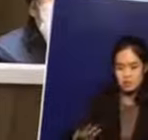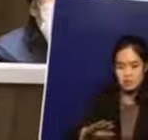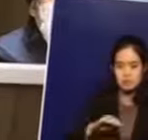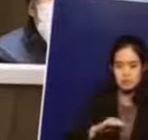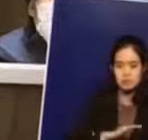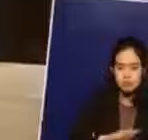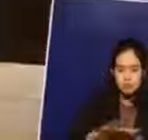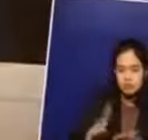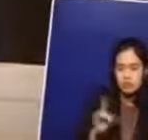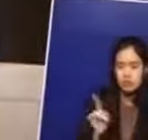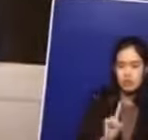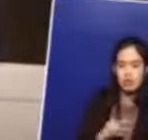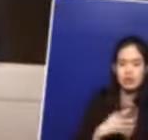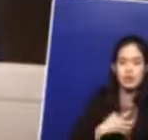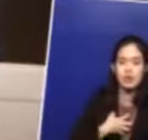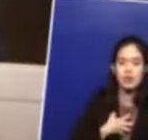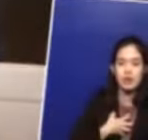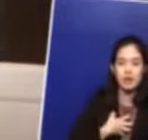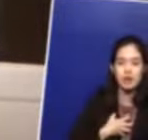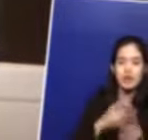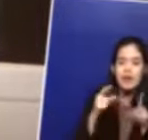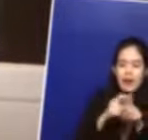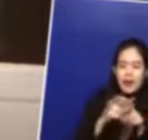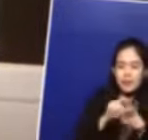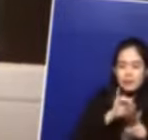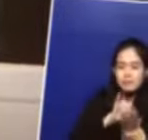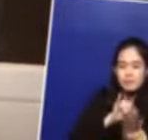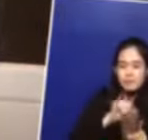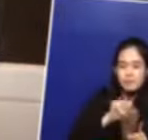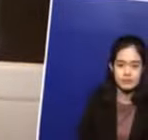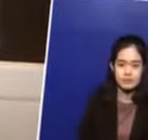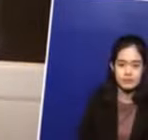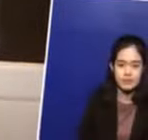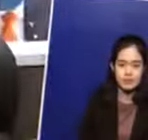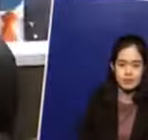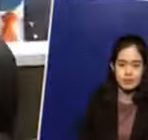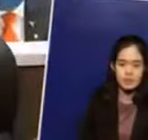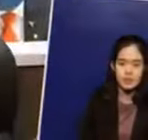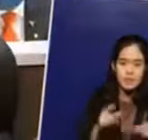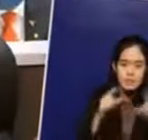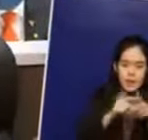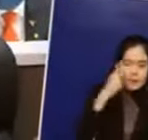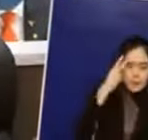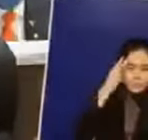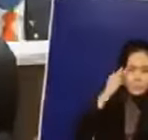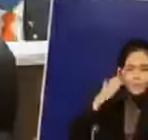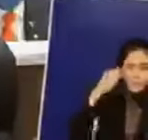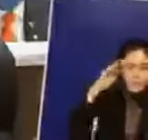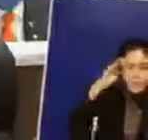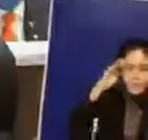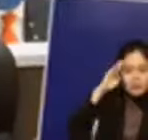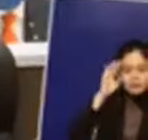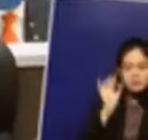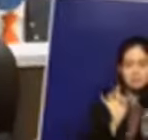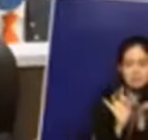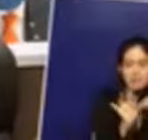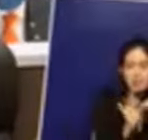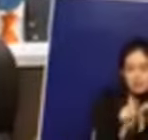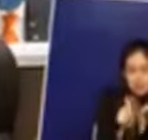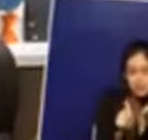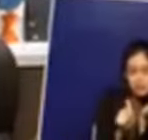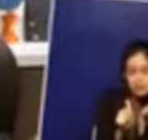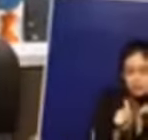ครับถอนคำพูดไร้ค่านะครับท่าน เปลี่ยนเป็นไร้ประสิทธิภาพไร้ภูมิปัญญาไร้วิสั